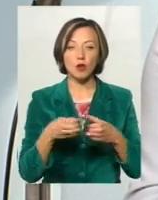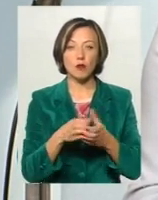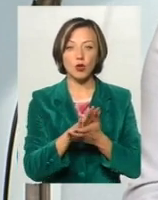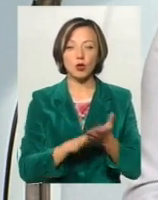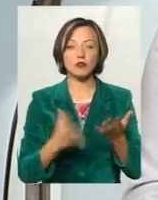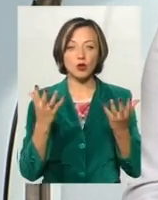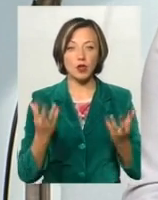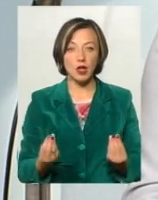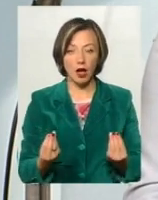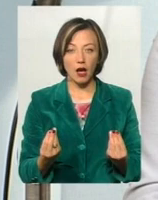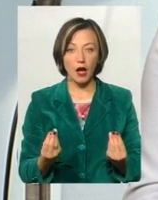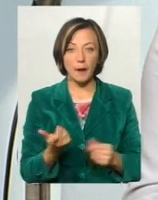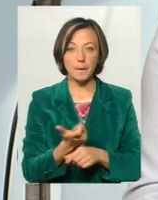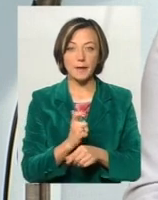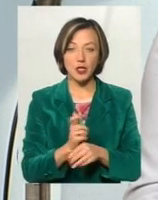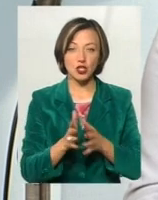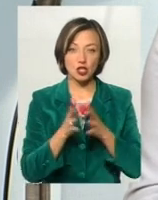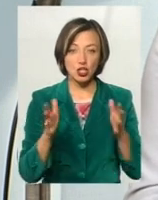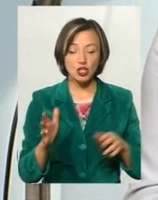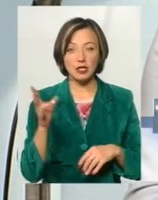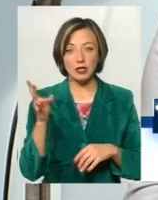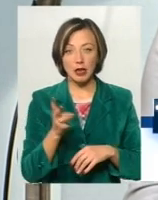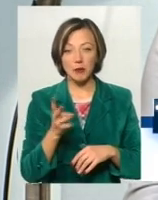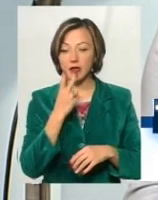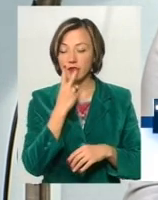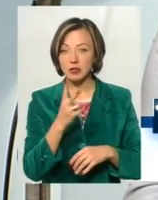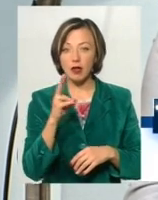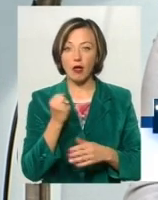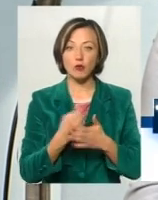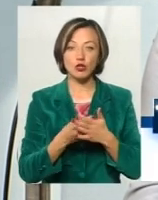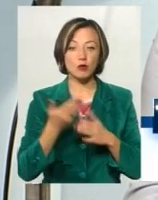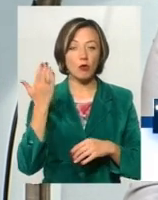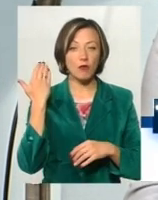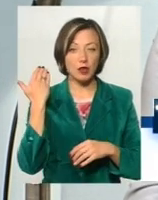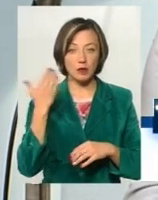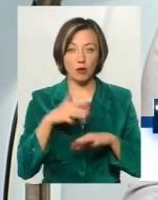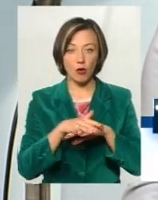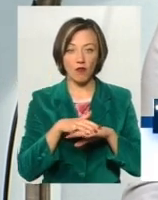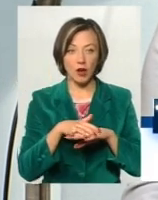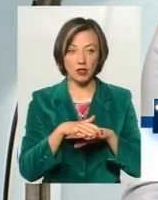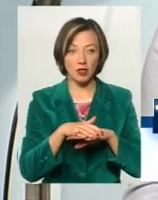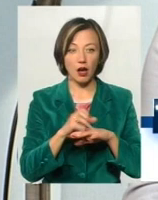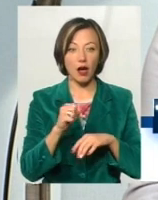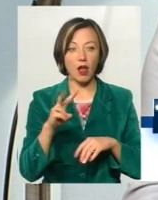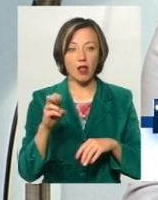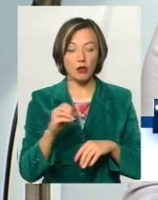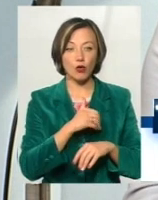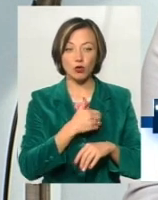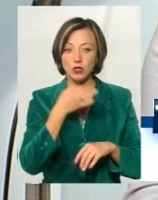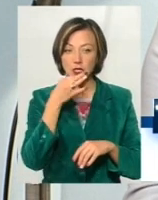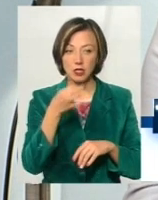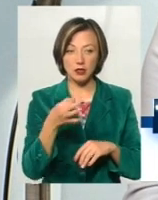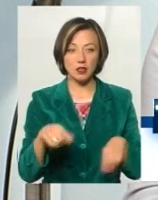дня, де будуть більш ширше. Але це треба дійсно дивитися на бюджет і попередньо треба було прорахувати. Але хочу сказати